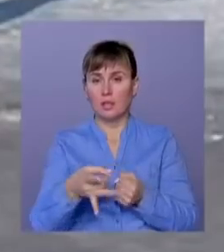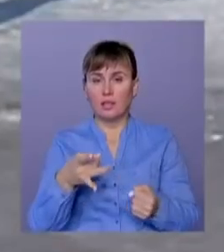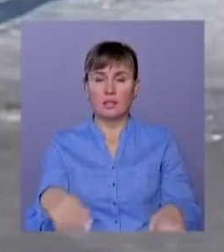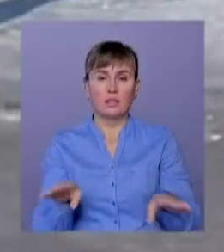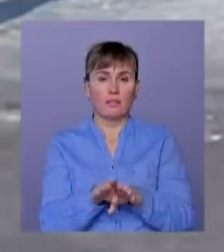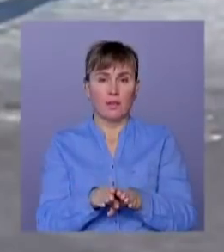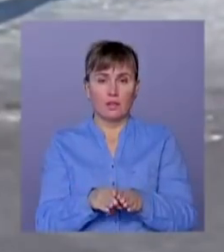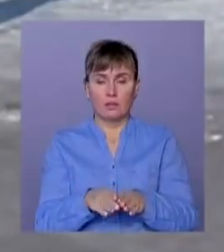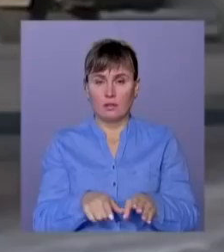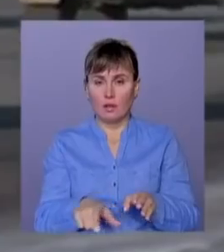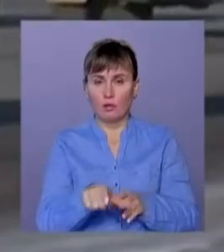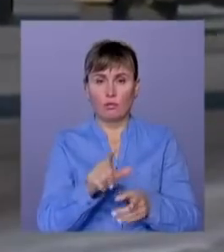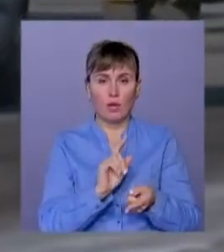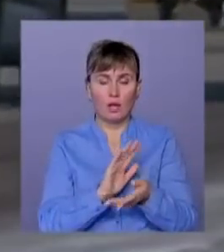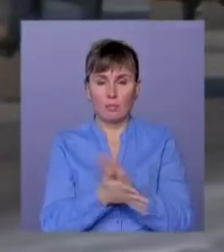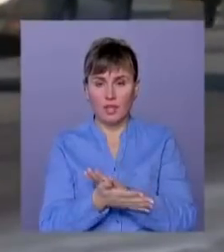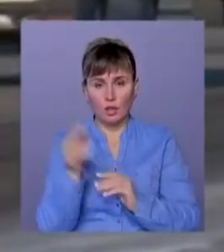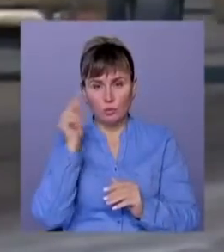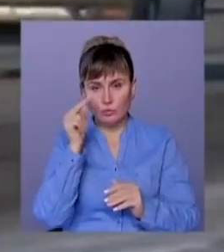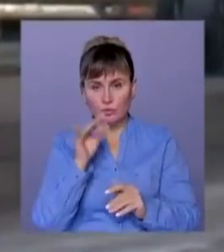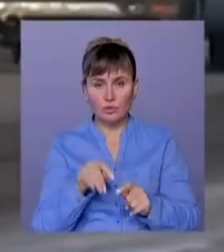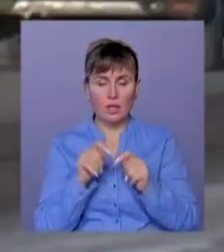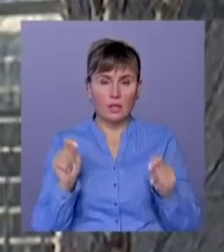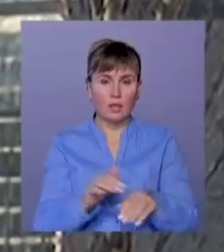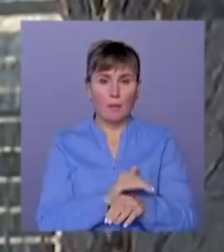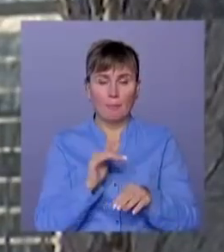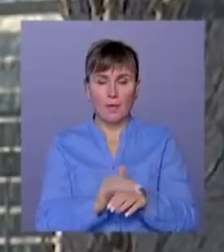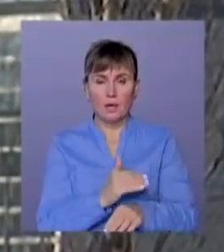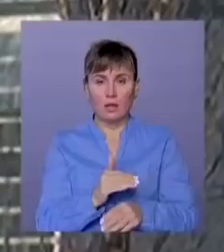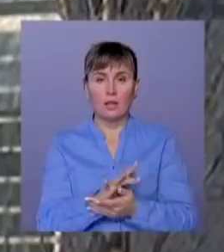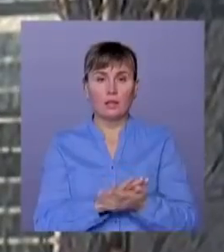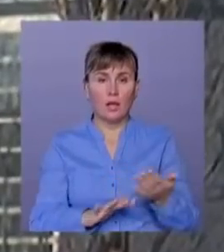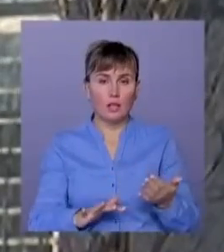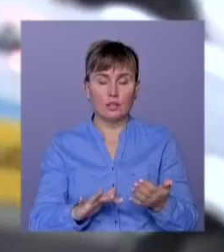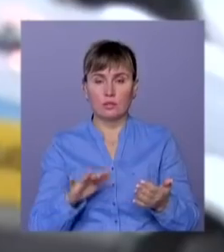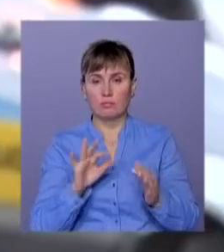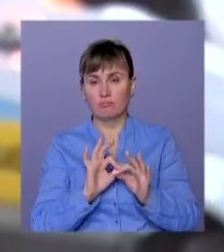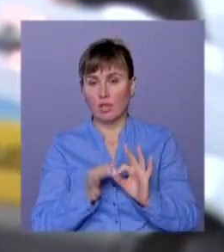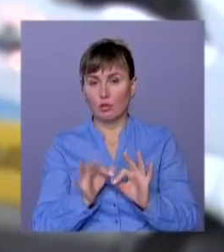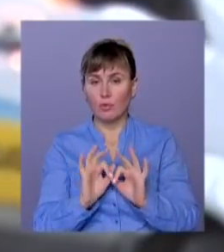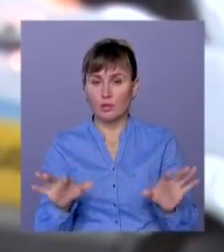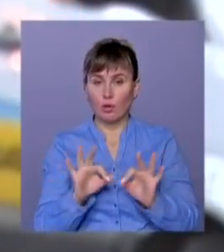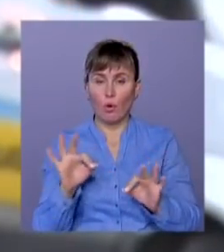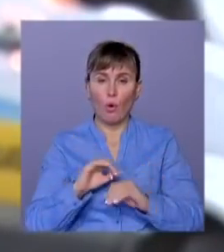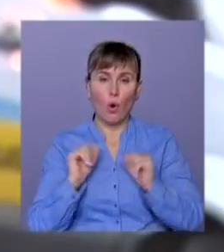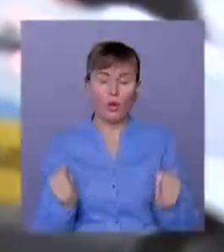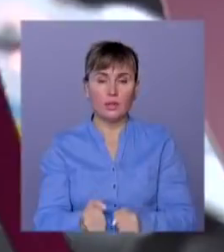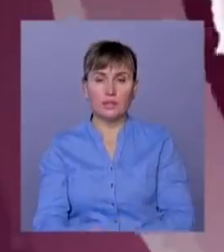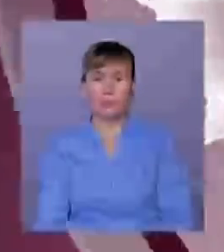дороги, отменяют занятия и запускают акции добра. О последствиях аномальных холодов из столицы Ильзат